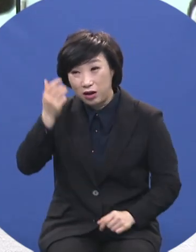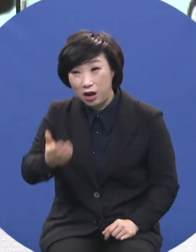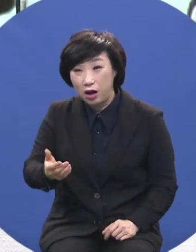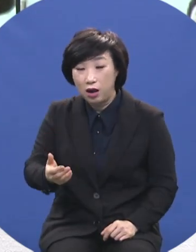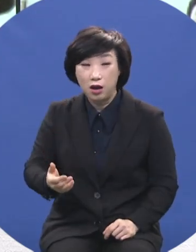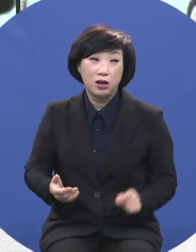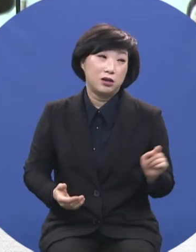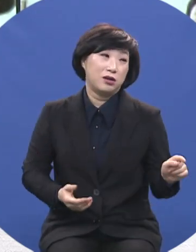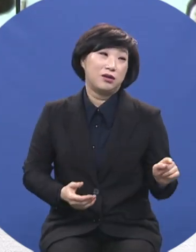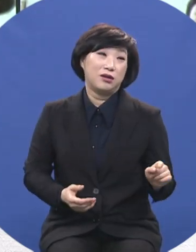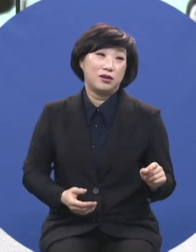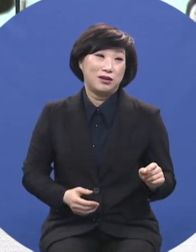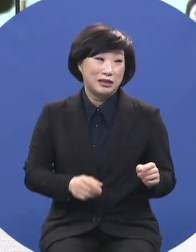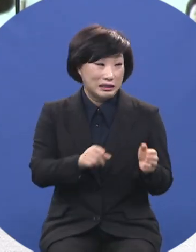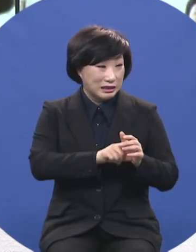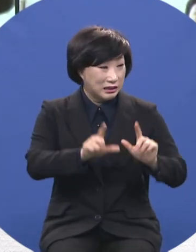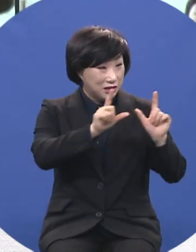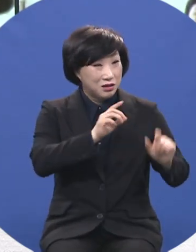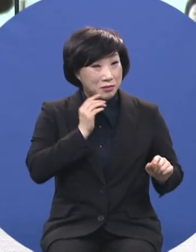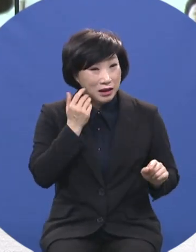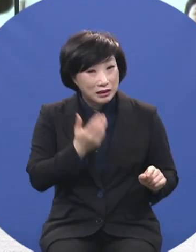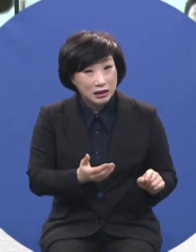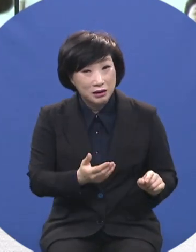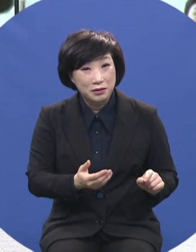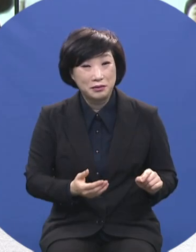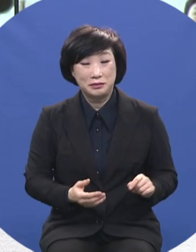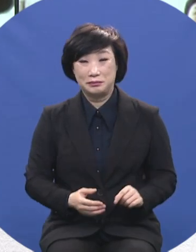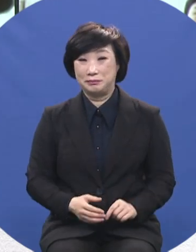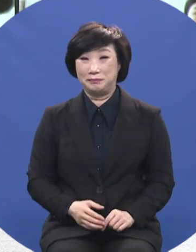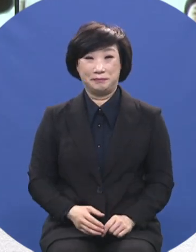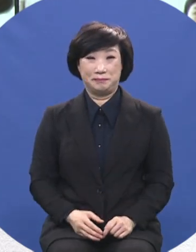그걸 신앙생활이라고 해요.